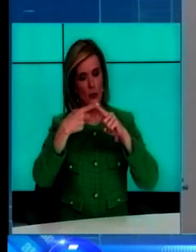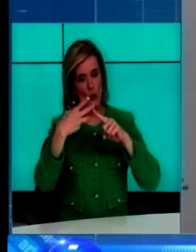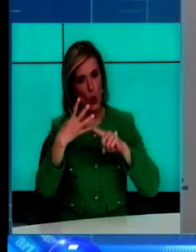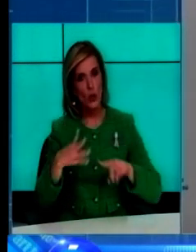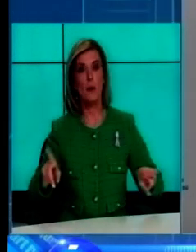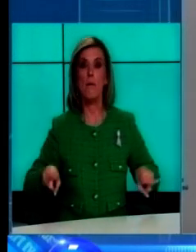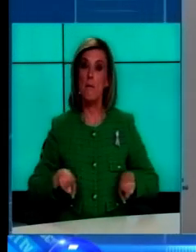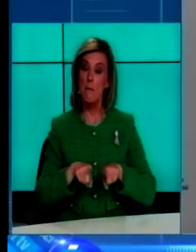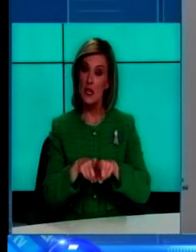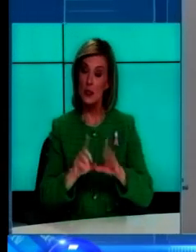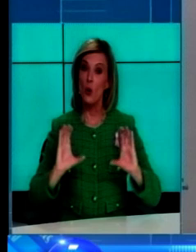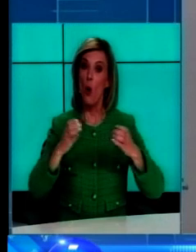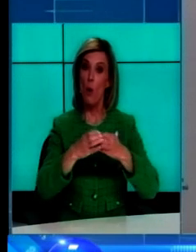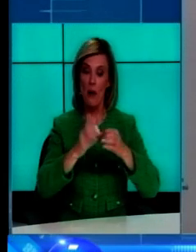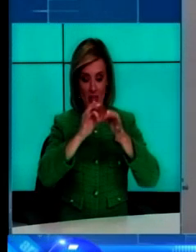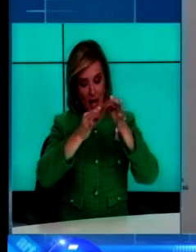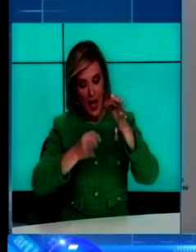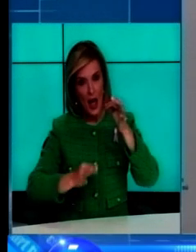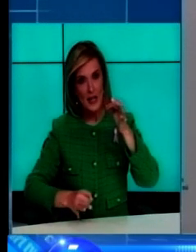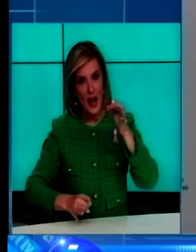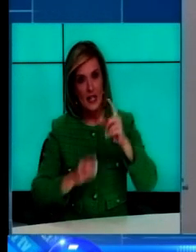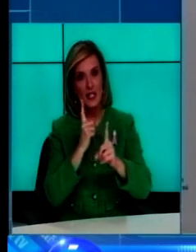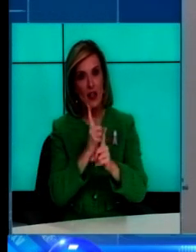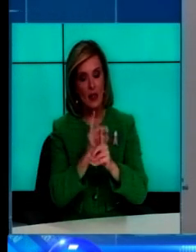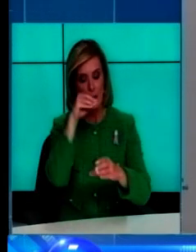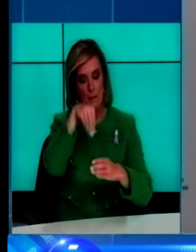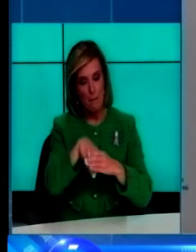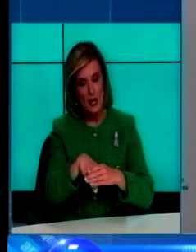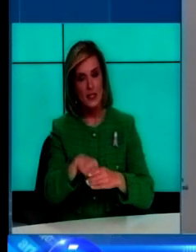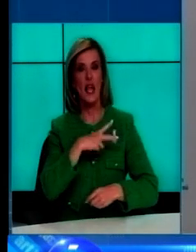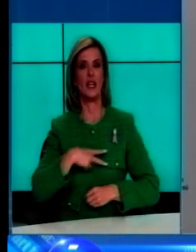την ομάδα ανάλυσης δεδομένων της επιδημίας και τον καθηγητή κύριο Λίτρα.